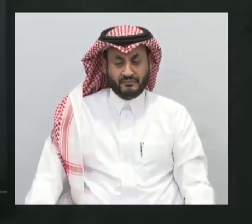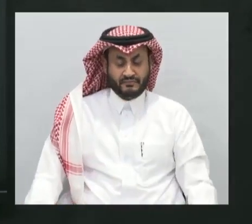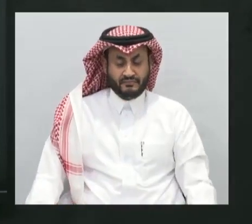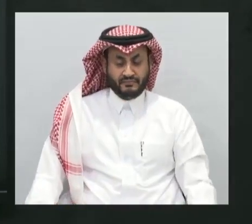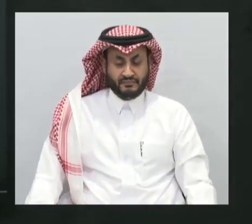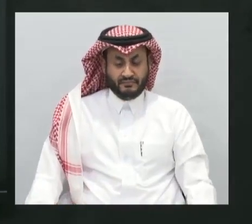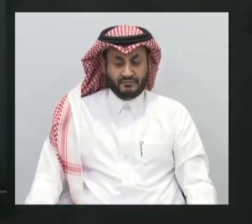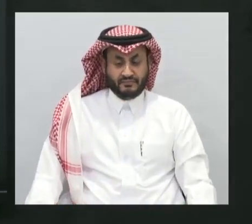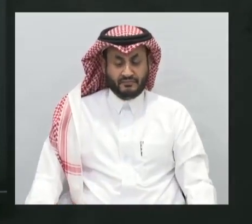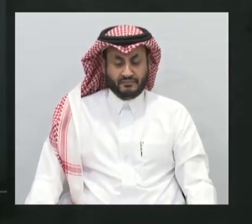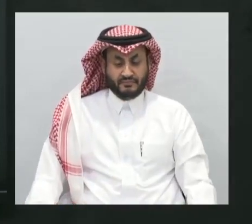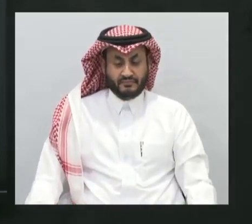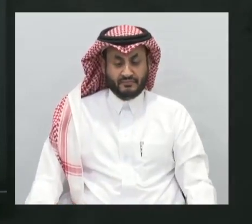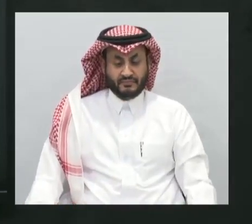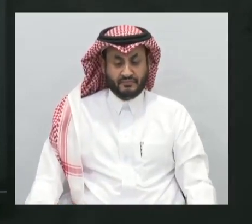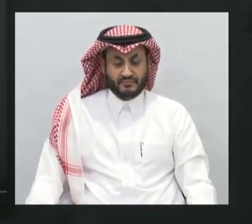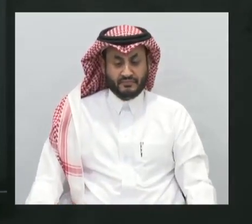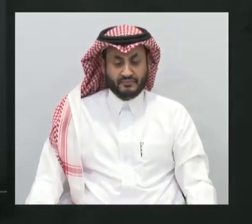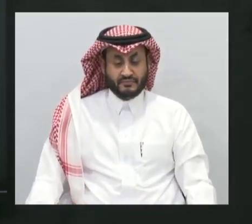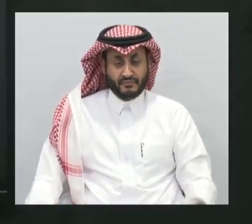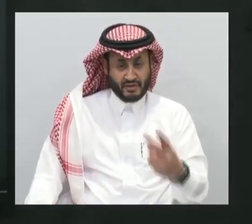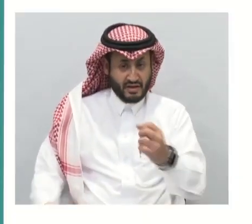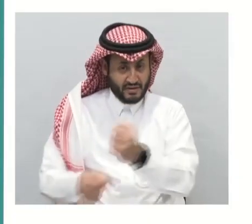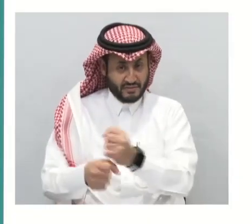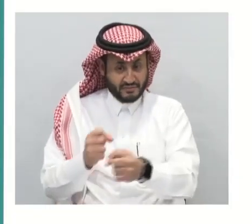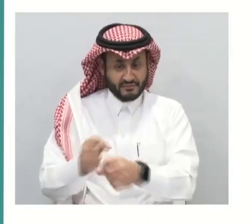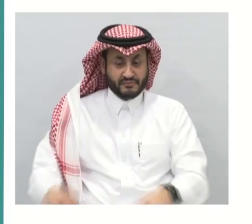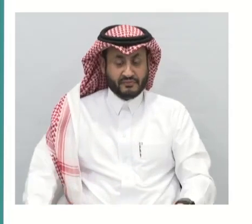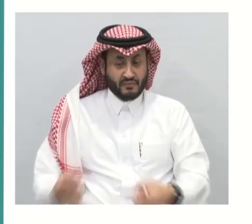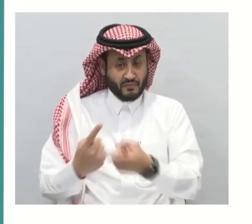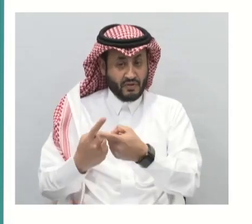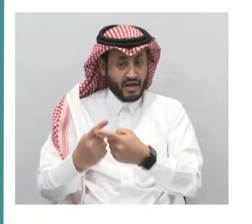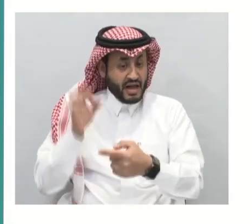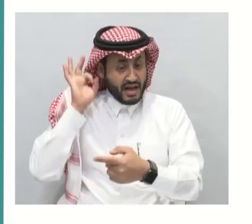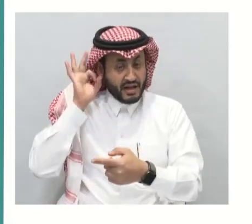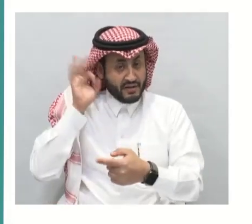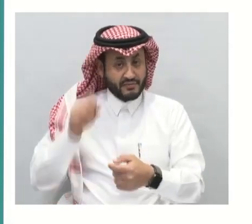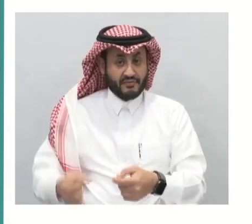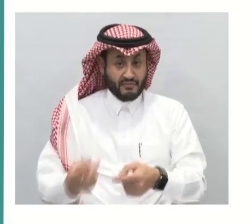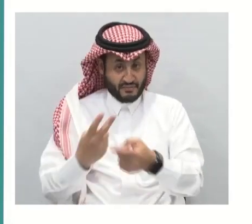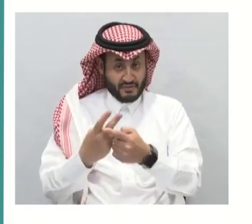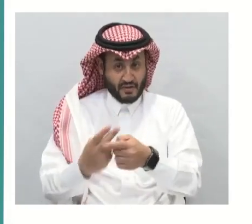في الاذن لدينا وظيفتان اساسيتان هما السمع والاتزان